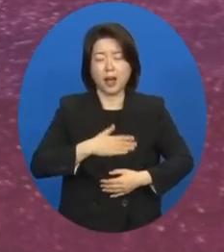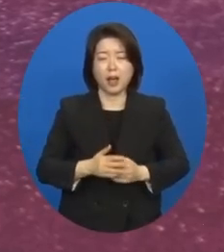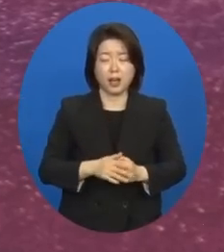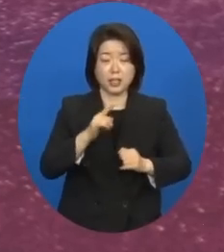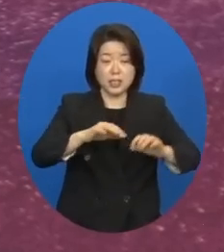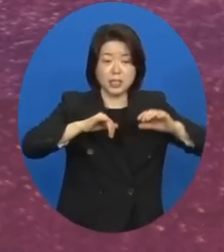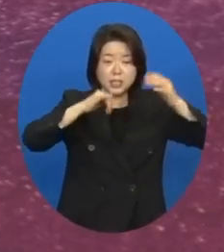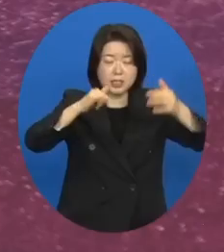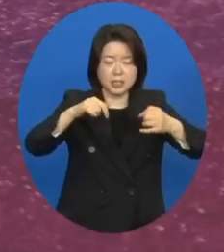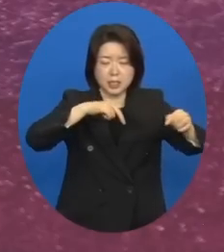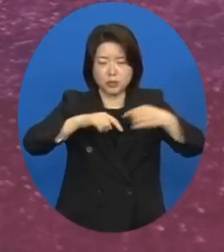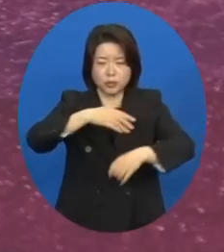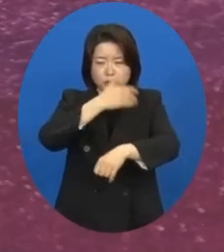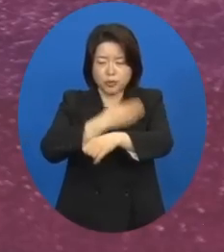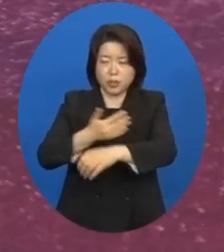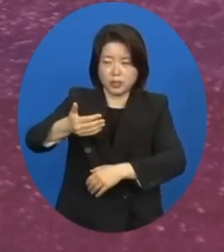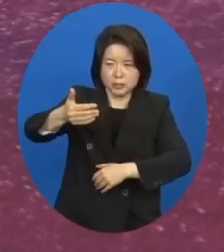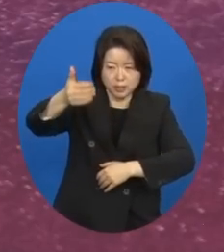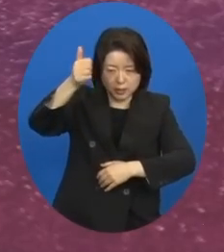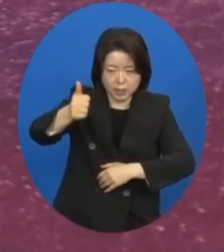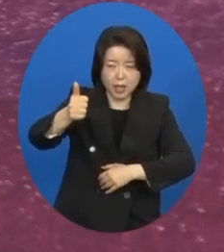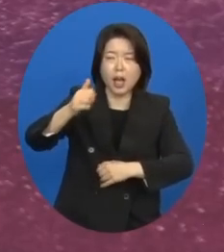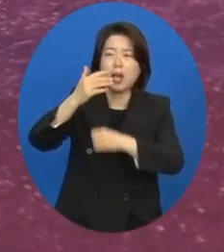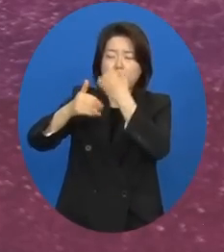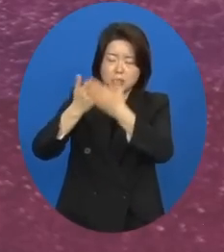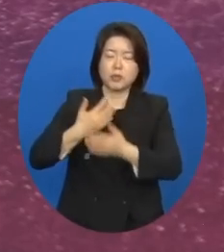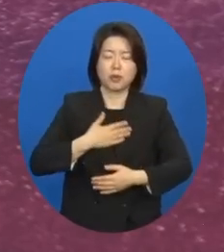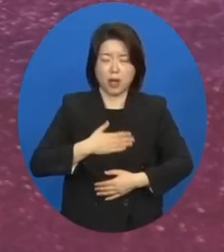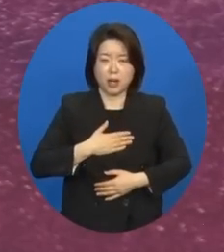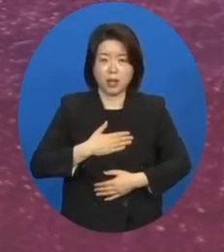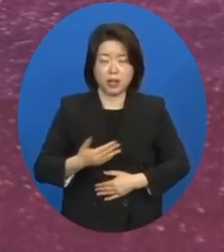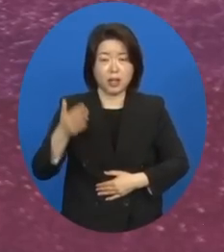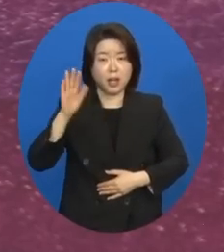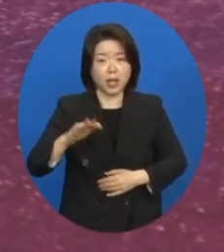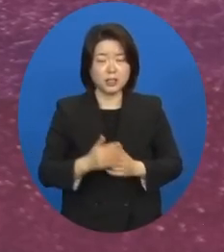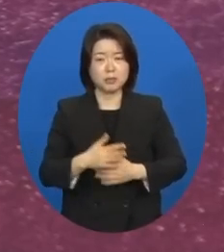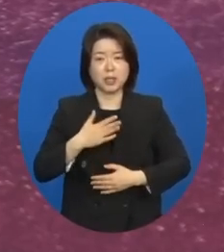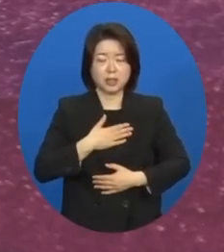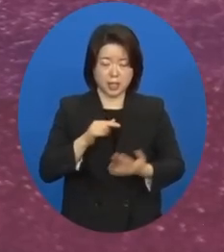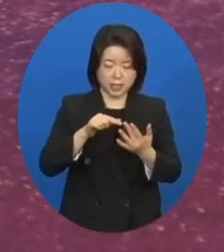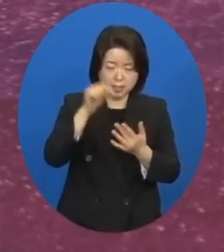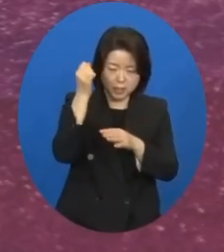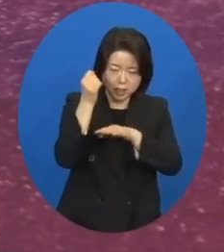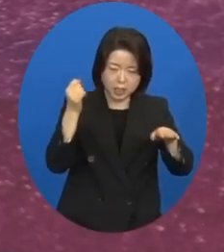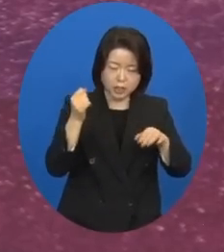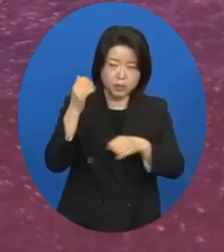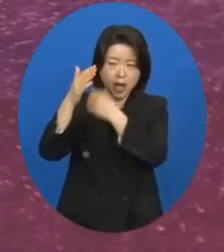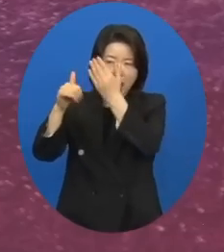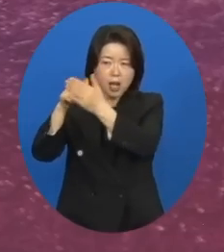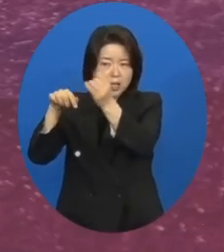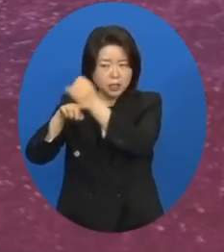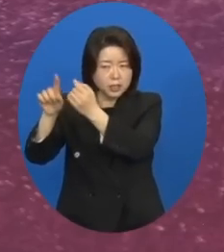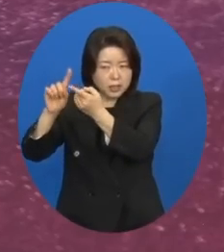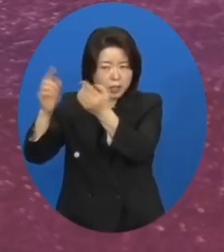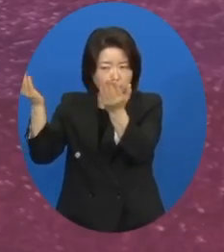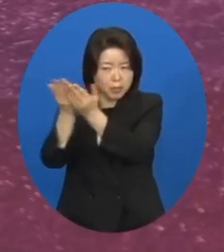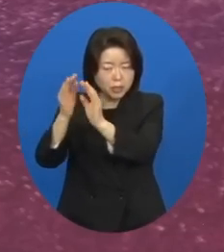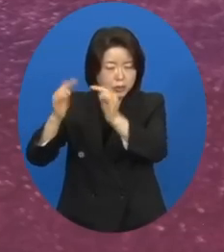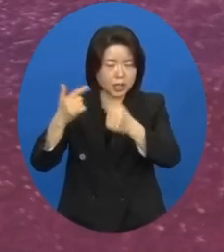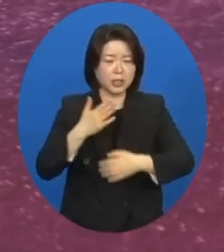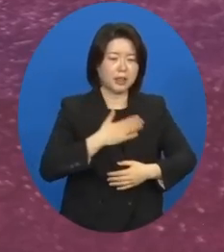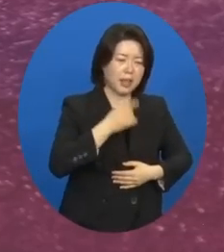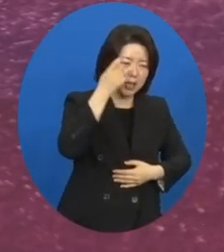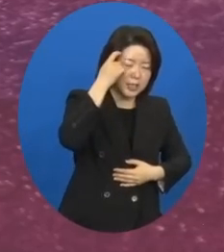하나님인 것을 알고 있었지만 얼마나 선택의 기준이 하나님의 뜻이 아니라 내 뜻과 세상의